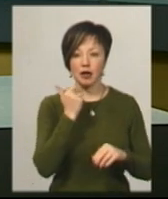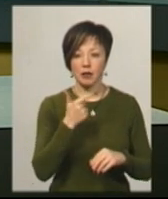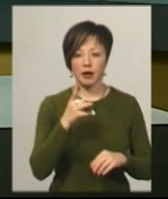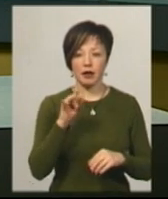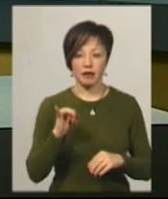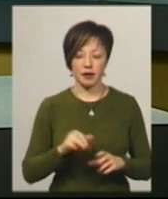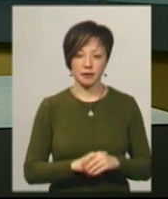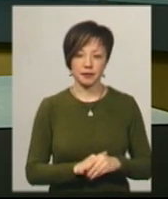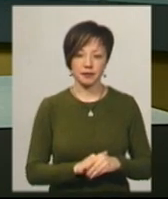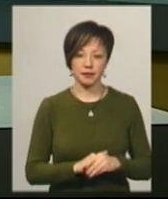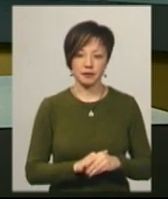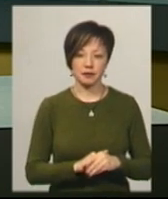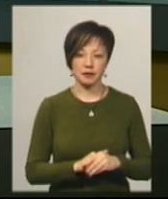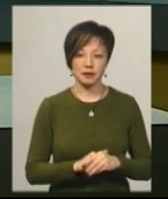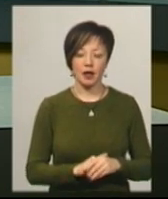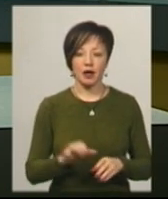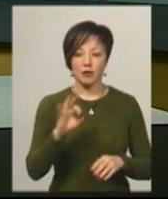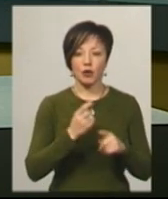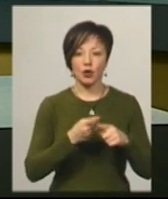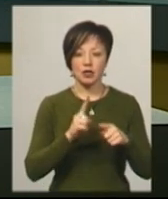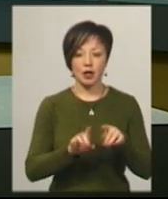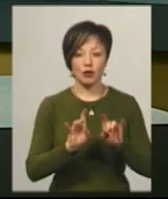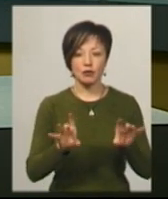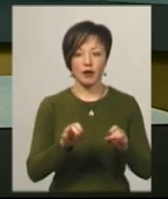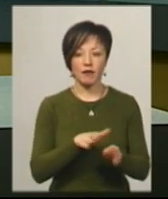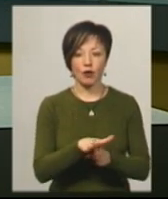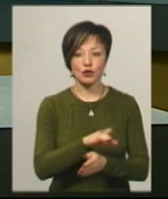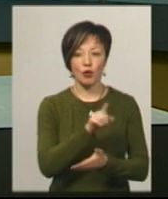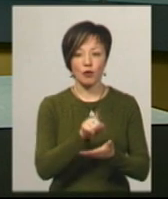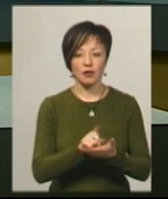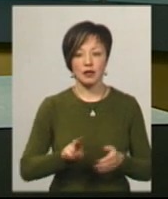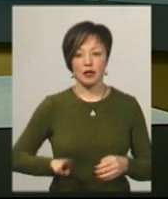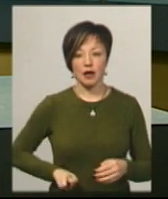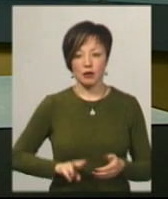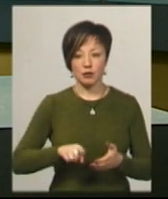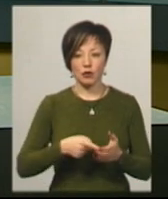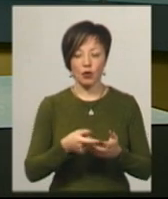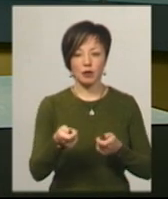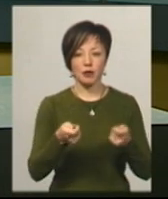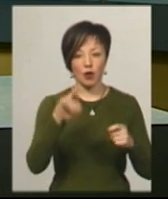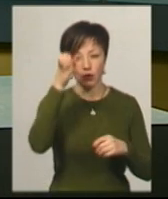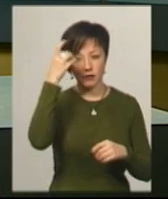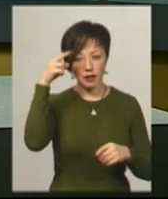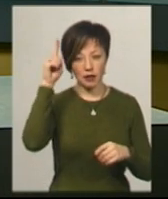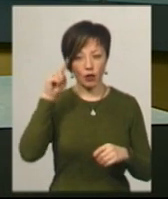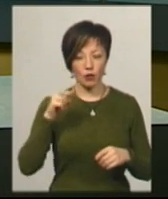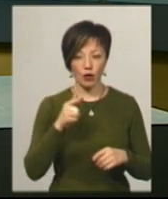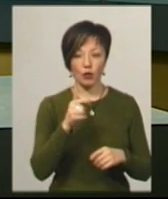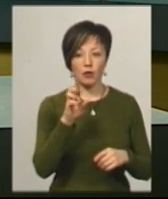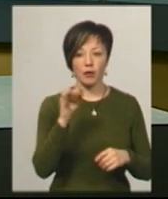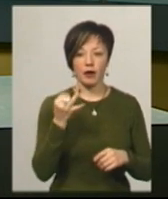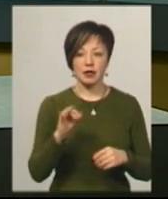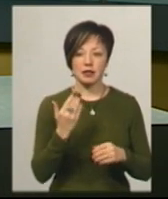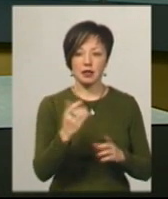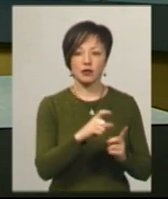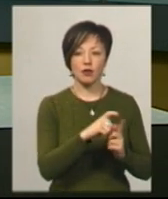гострі респіраторні інфекції. Про це Суспільному розповіла виконуюча обов'язки директора міського департаменту освіти і науки Світлана Губай.